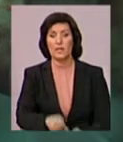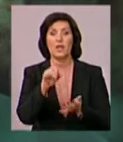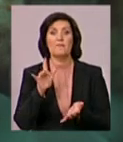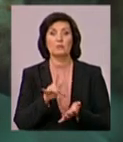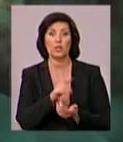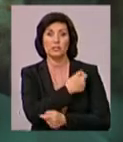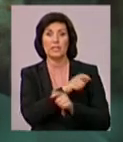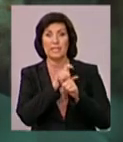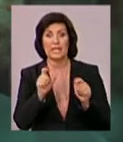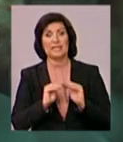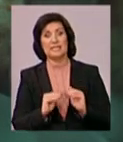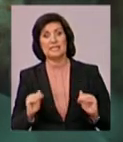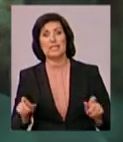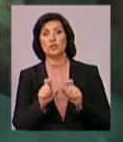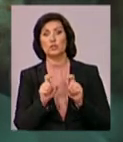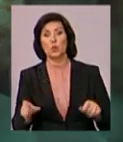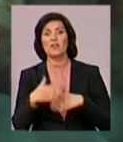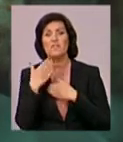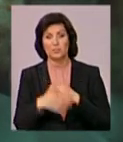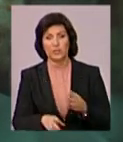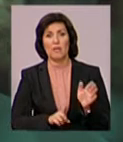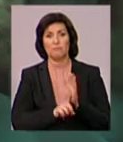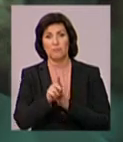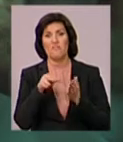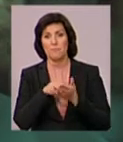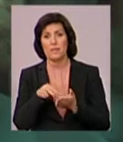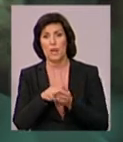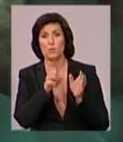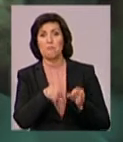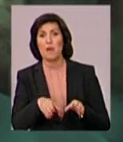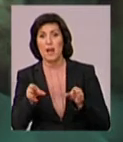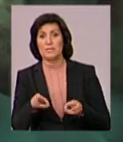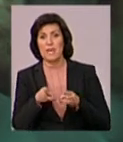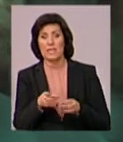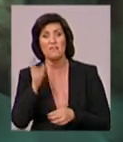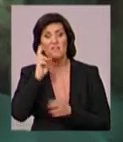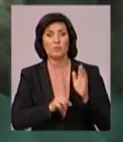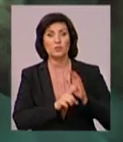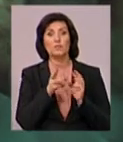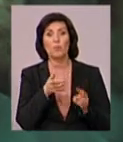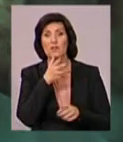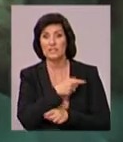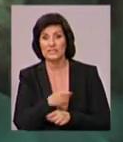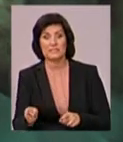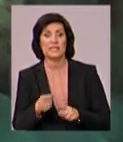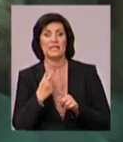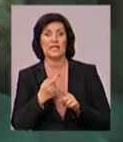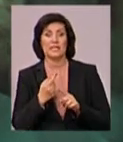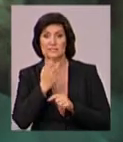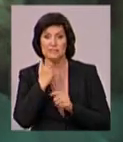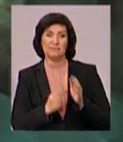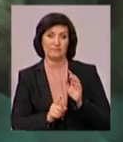У столичних лікарнях, дитсадках і школах вже вмикають батареї. В Києві розпочався опалювальний сезон. Насамперед,